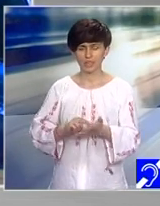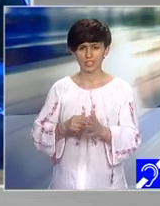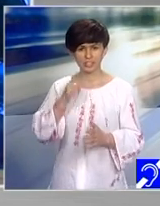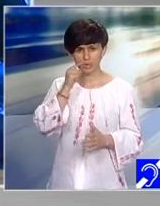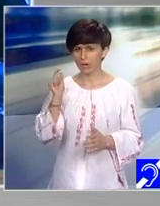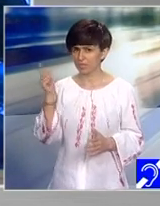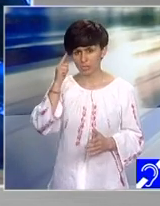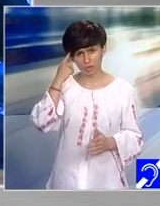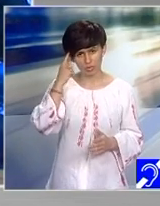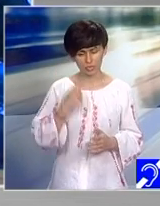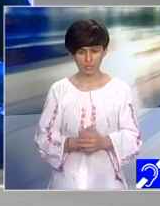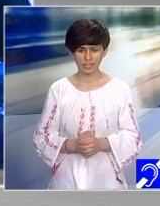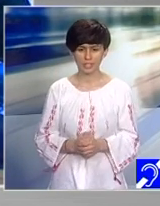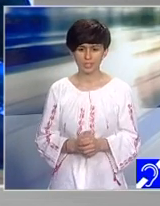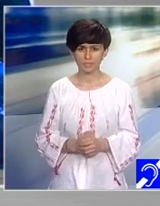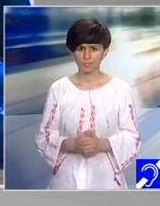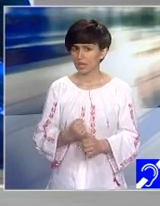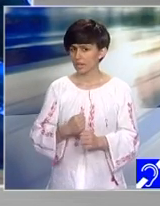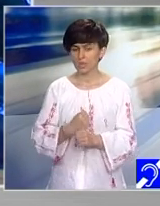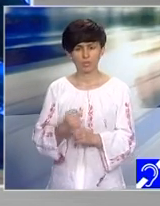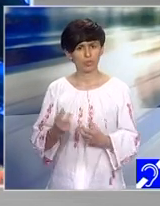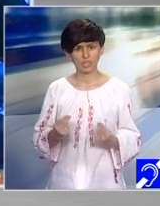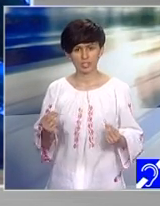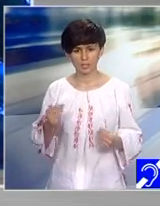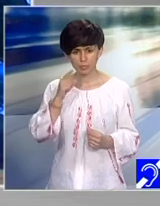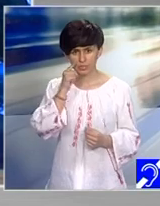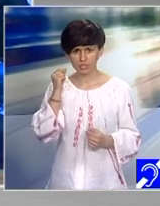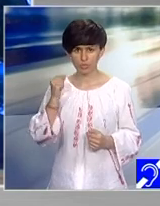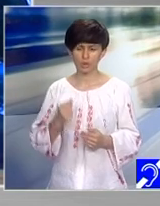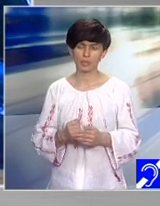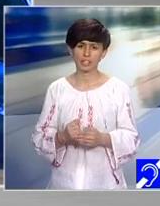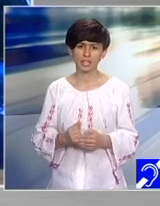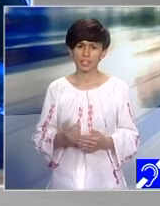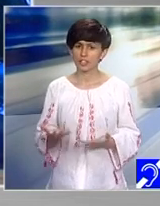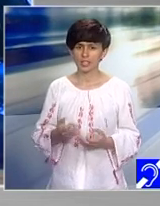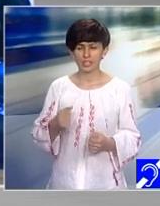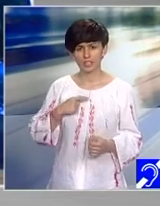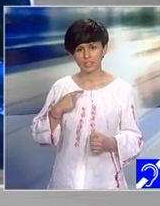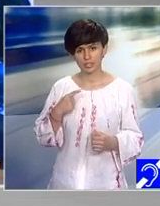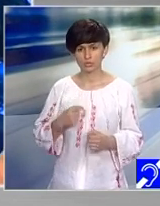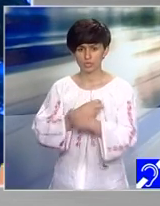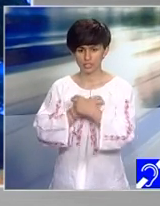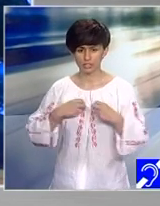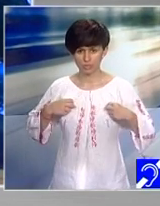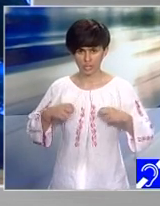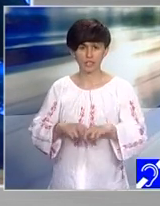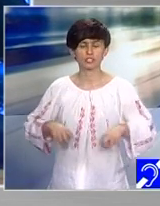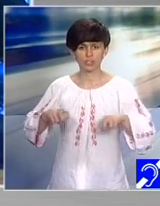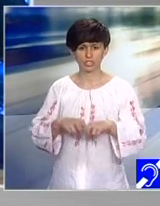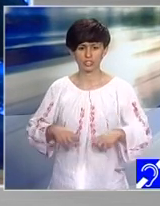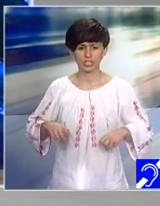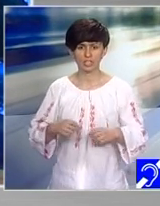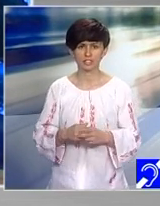decât de acum, înainte. Da? Foarte mulți vor ieși dintre cei care sunt judecați pentru conflict de interese sau cercetați de Agenția pentru Integritate,